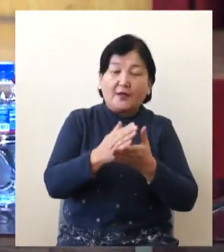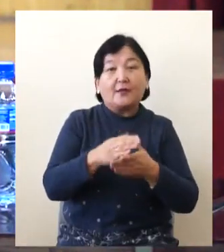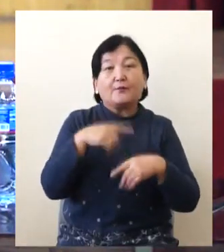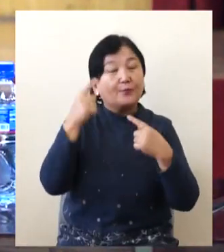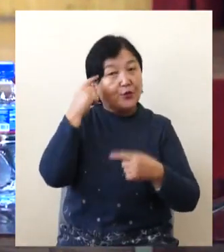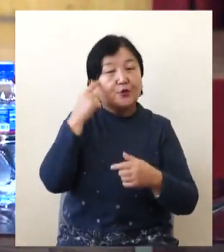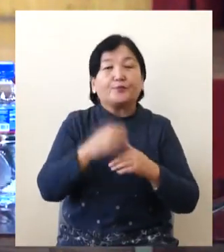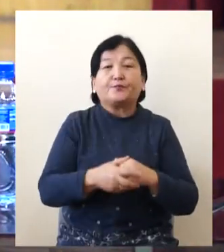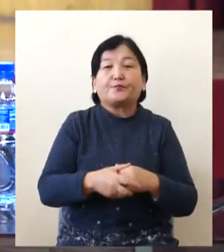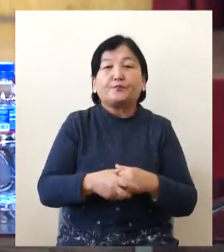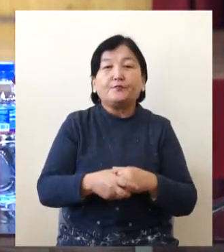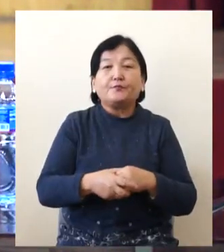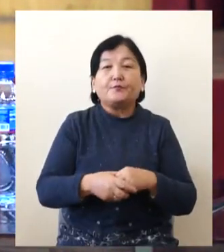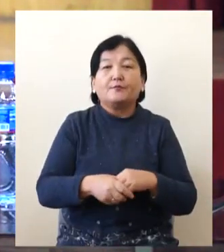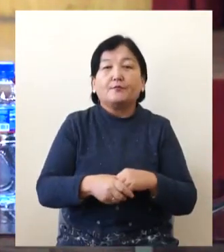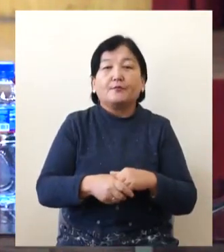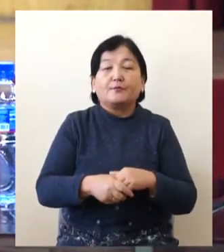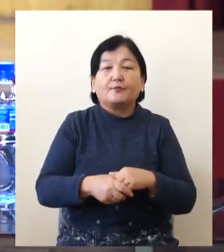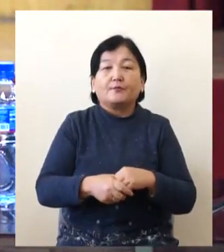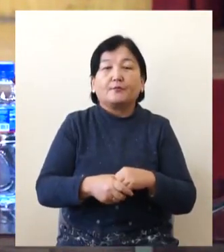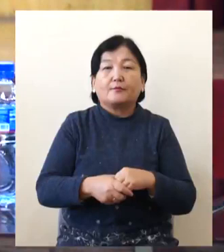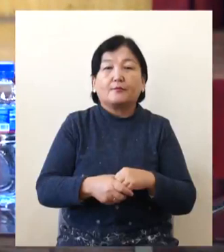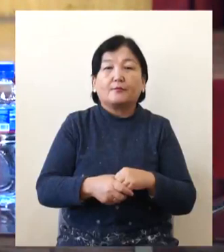холбож үзэж байгаа маа.